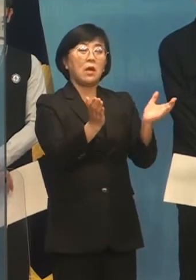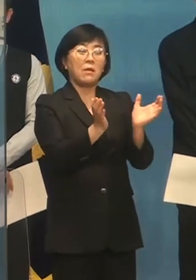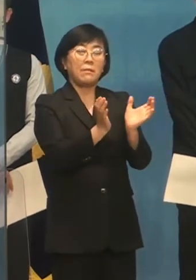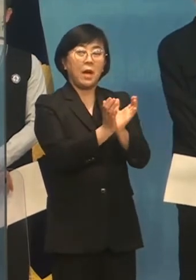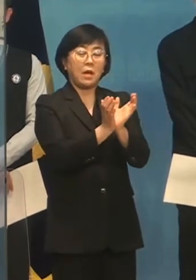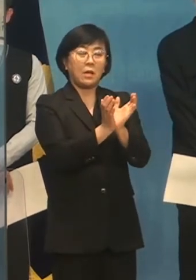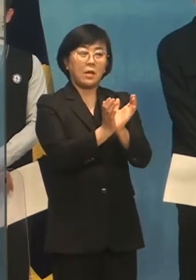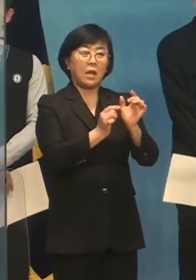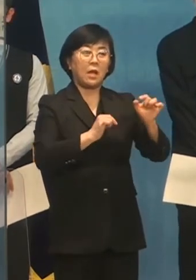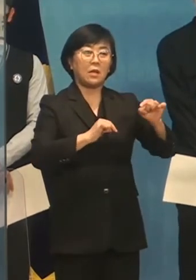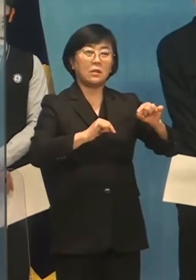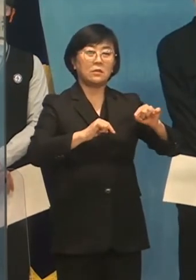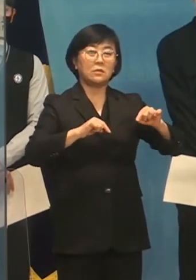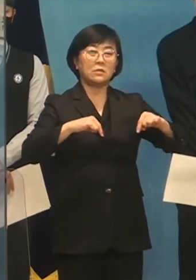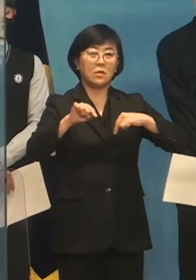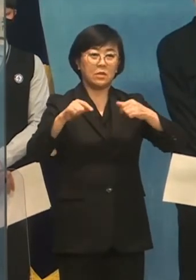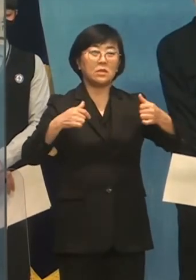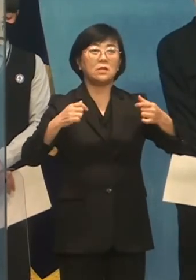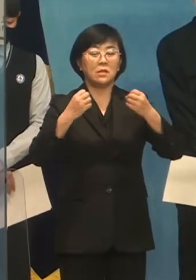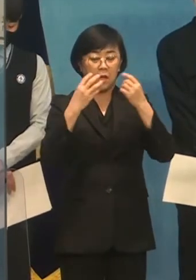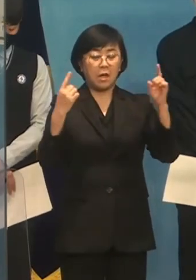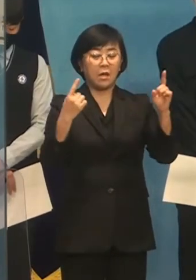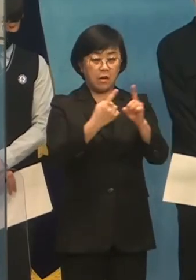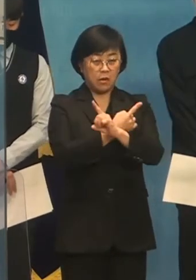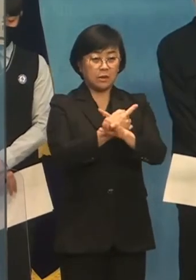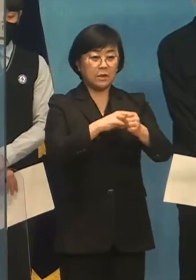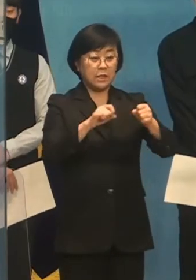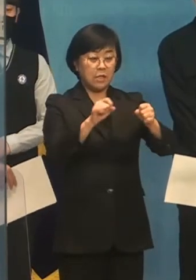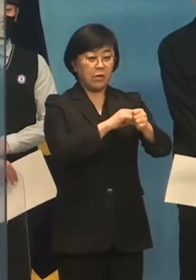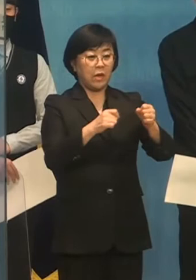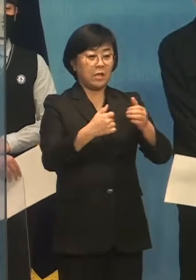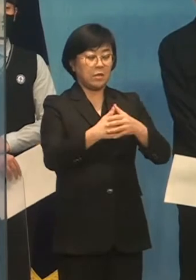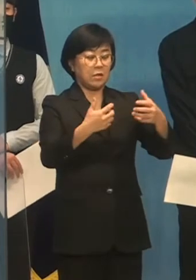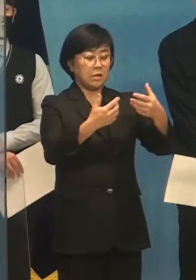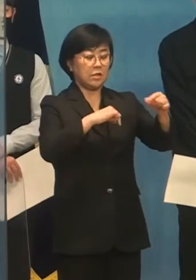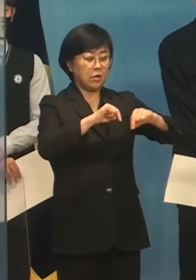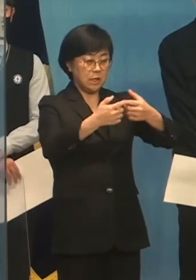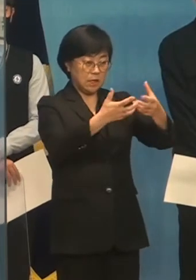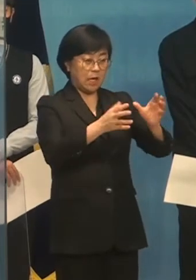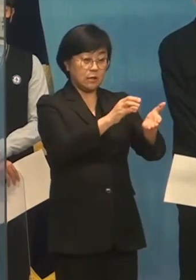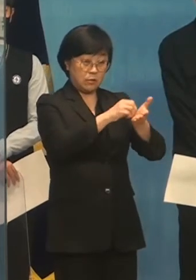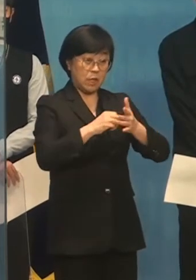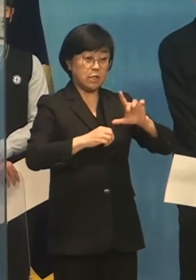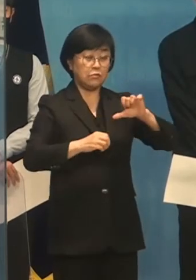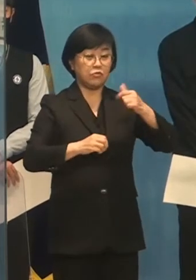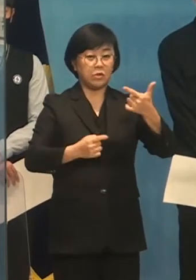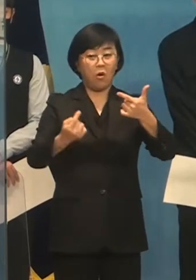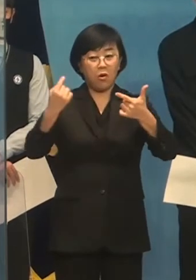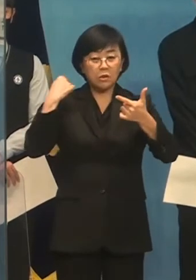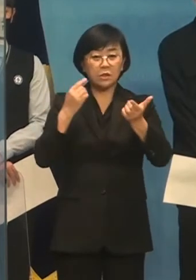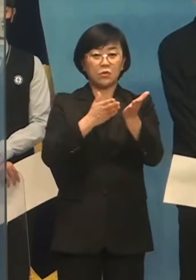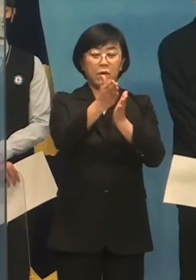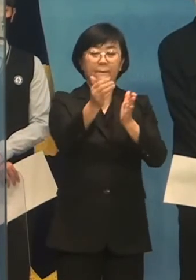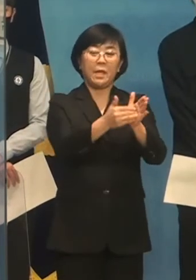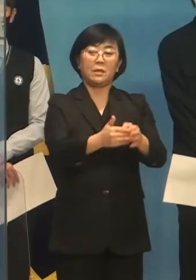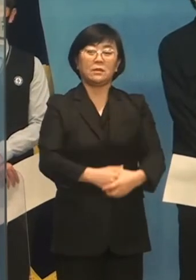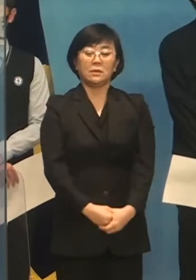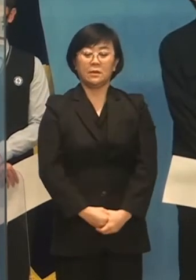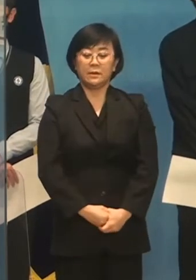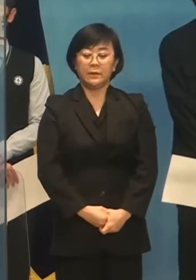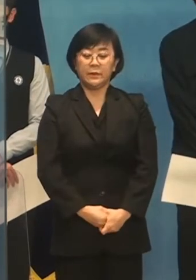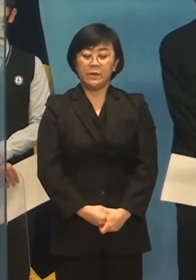국회 정개특위에서는 이 정당 가입 연령을 만 16세로 하향하는 법이 바로 어제 통과되었습니다.